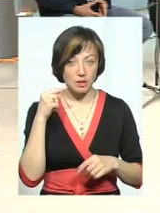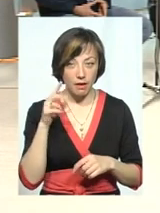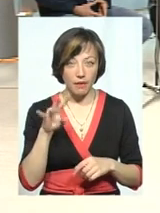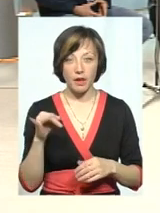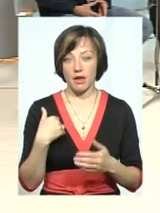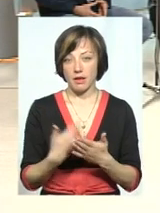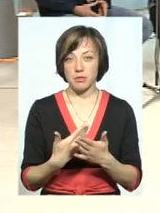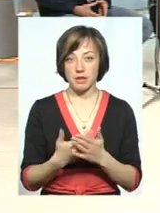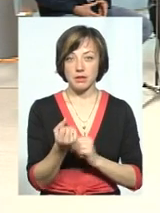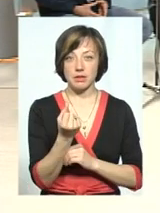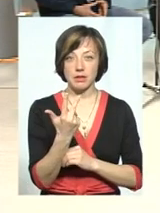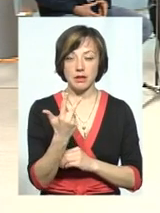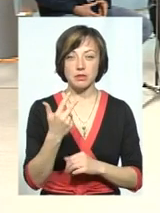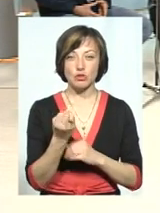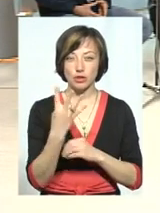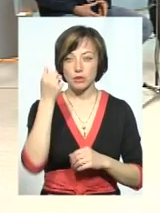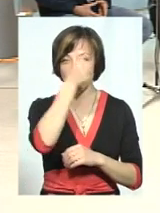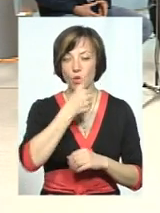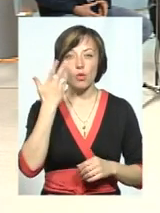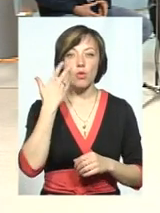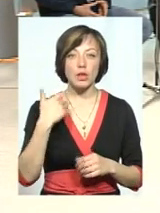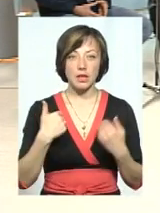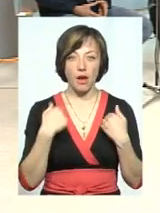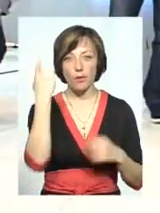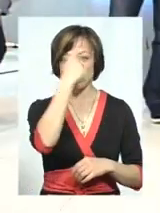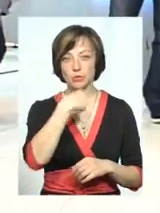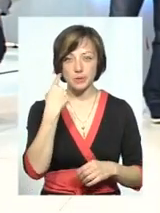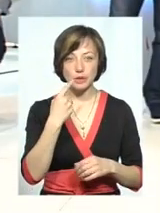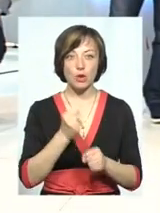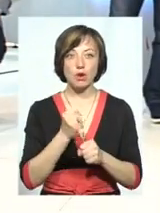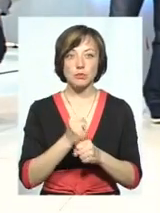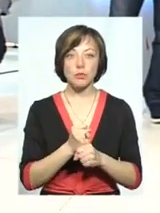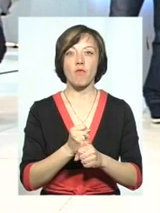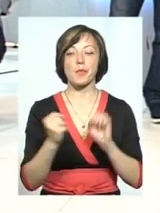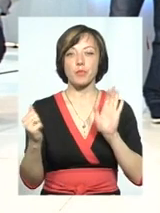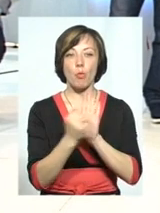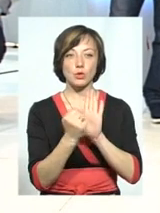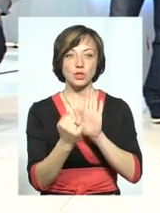приклад 13-го року, 14-го року, коли я особисто робив пости